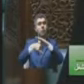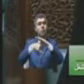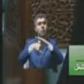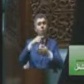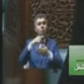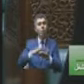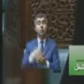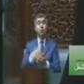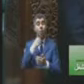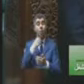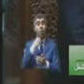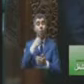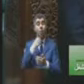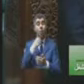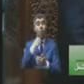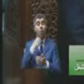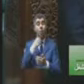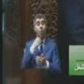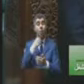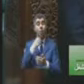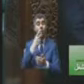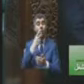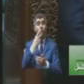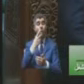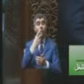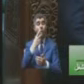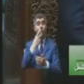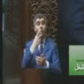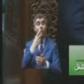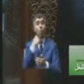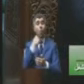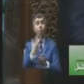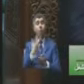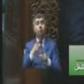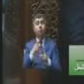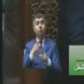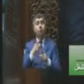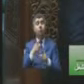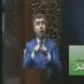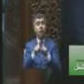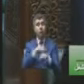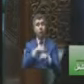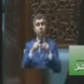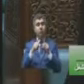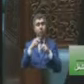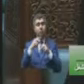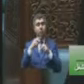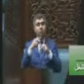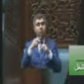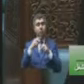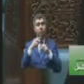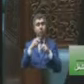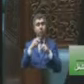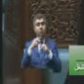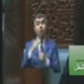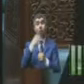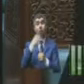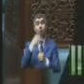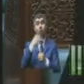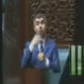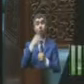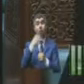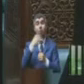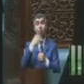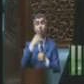والخدمه العموميه. هذا الشيء اللي كانت فعلا الحكومه عندها اراده لتطوير الخدمه العموميه،